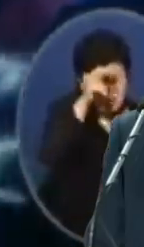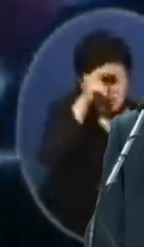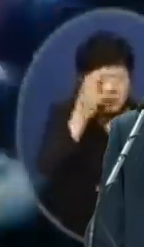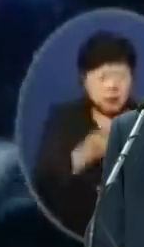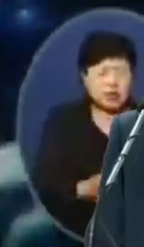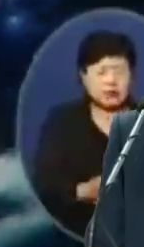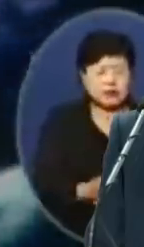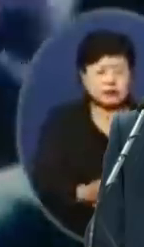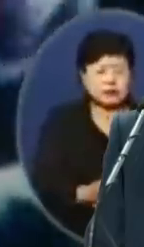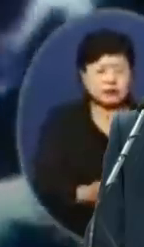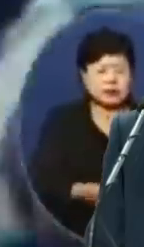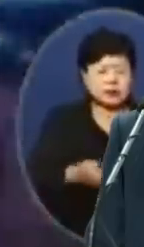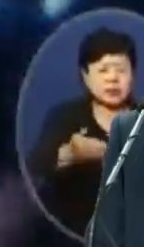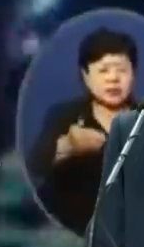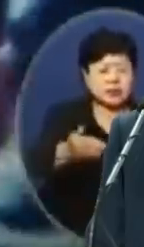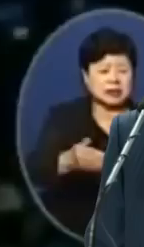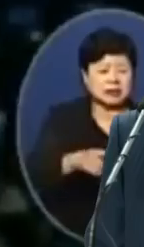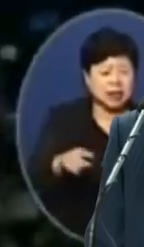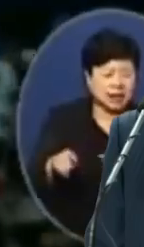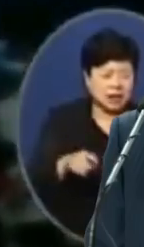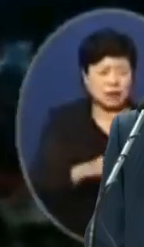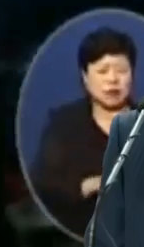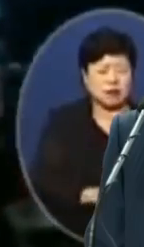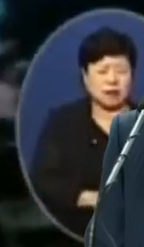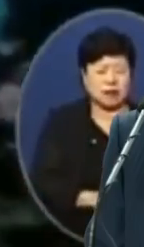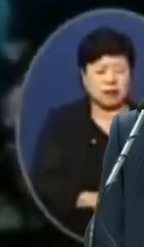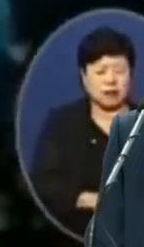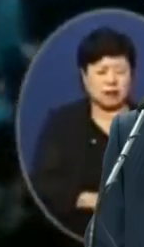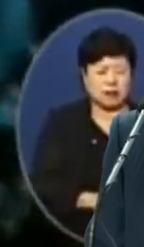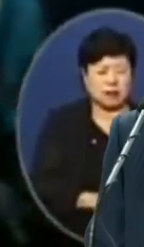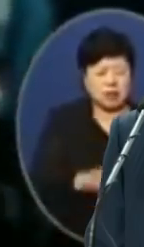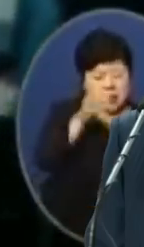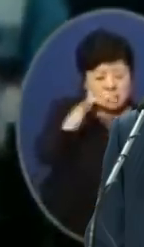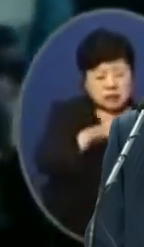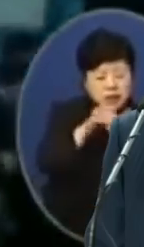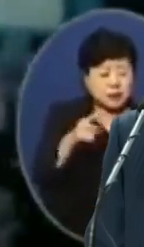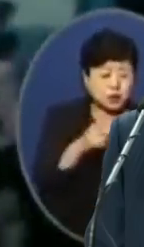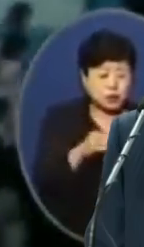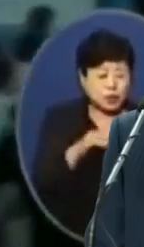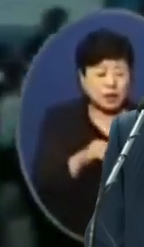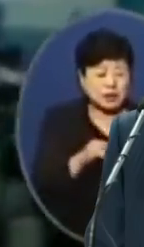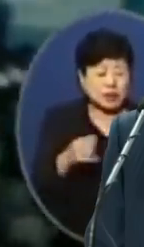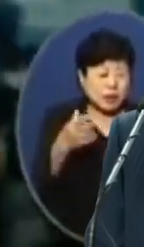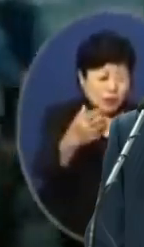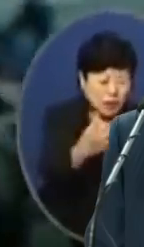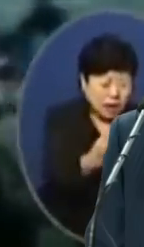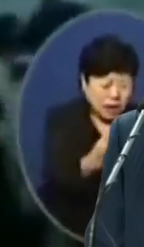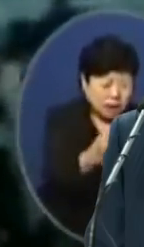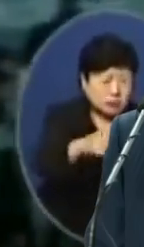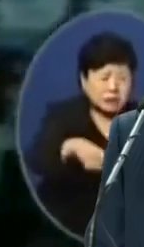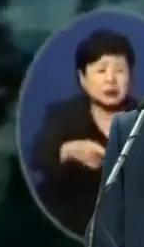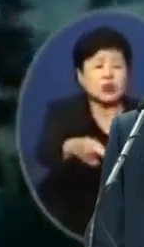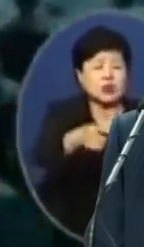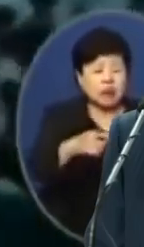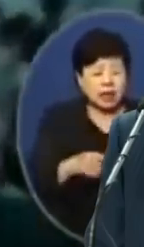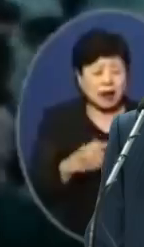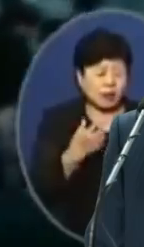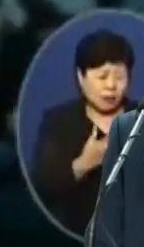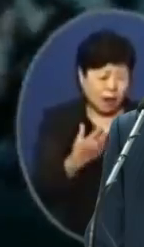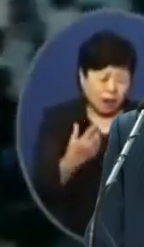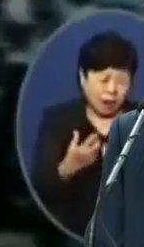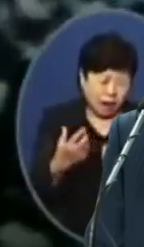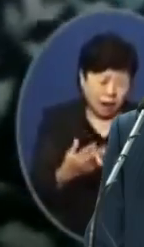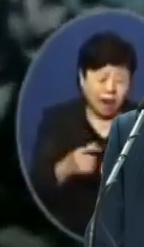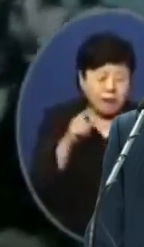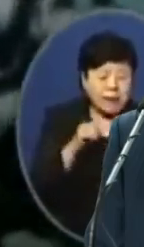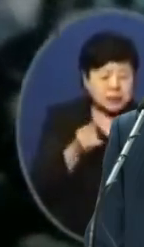맞고 우리 교인이 세문 교회 밀고 들어오고 나오고 했는데 그때만 하더라도